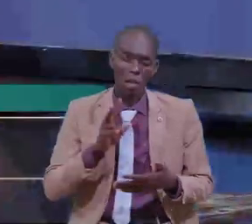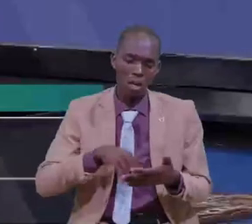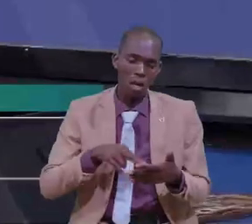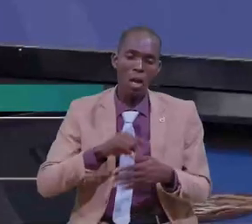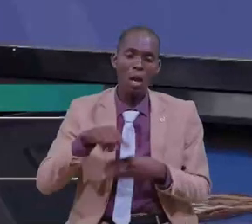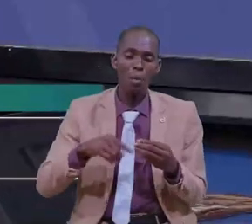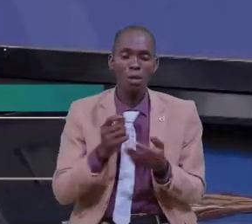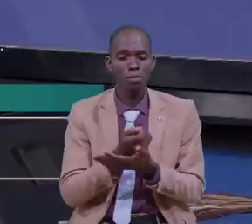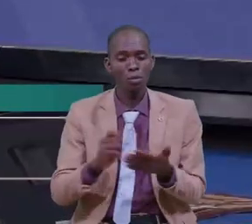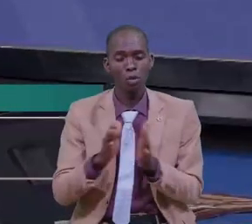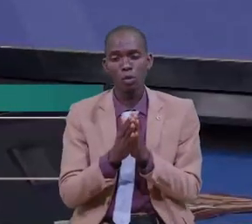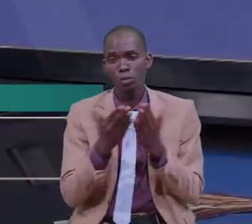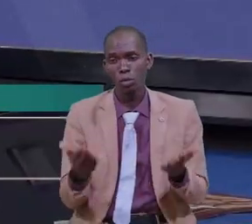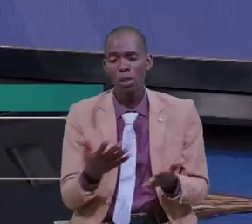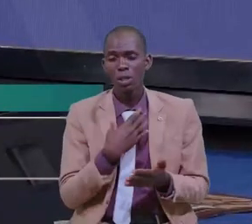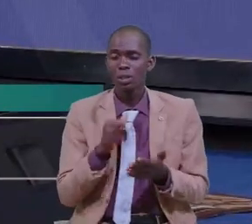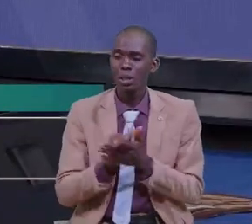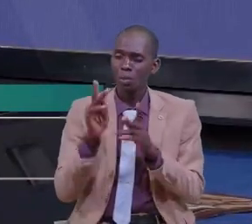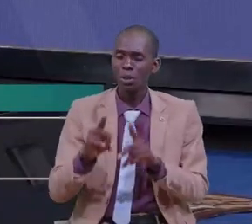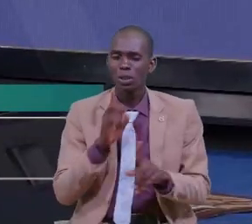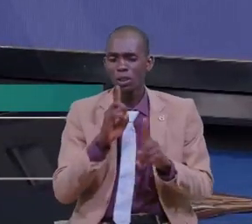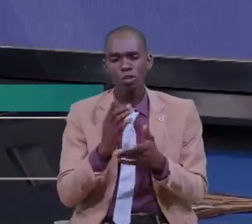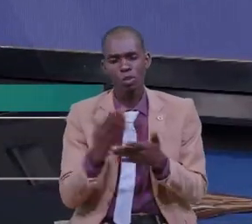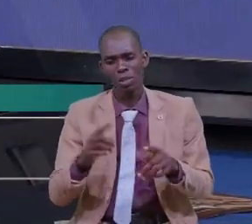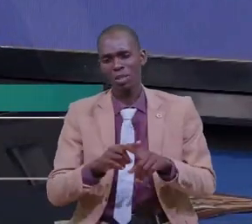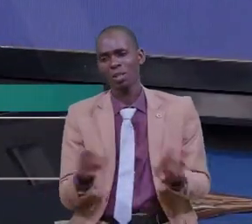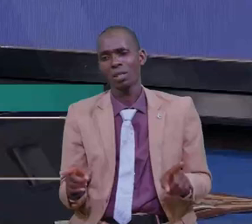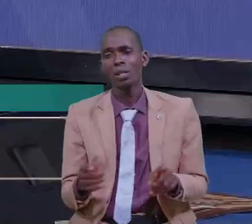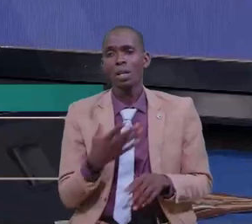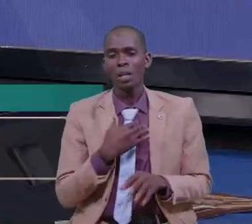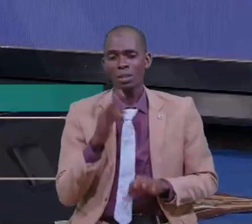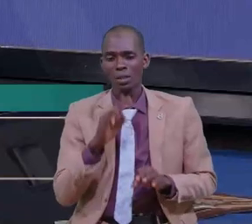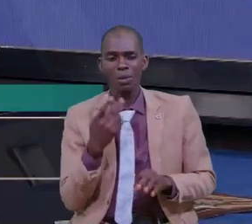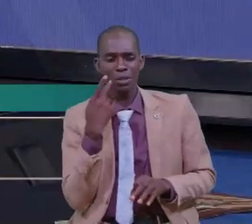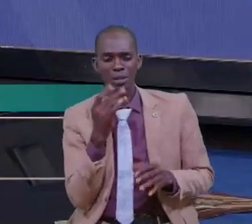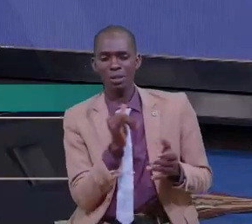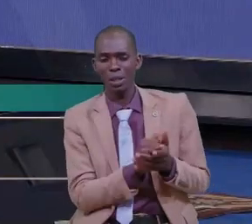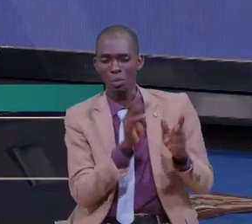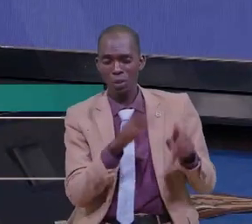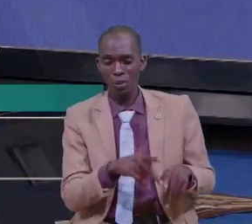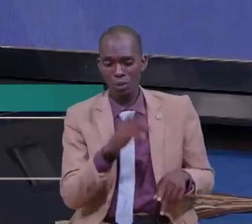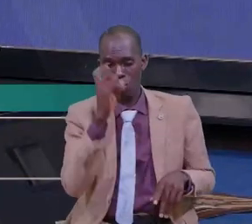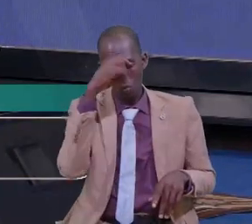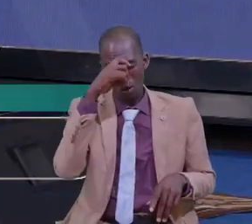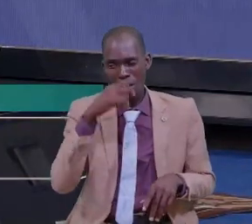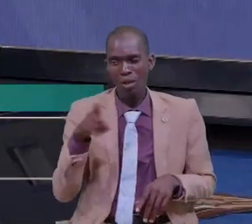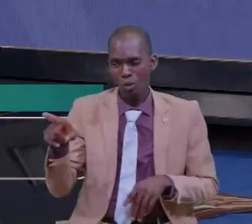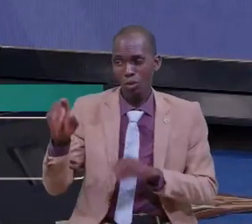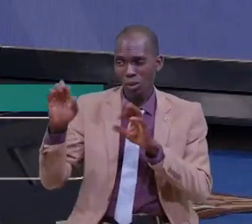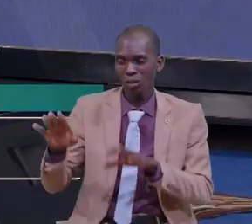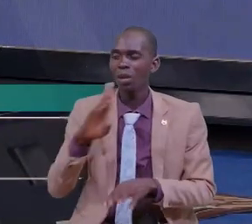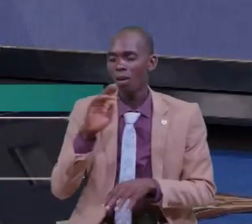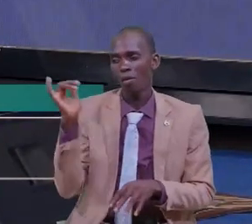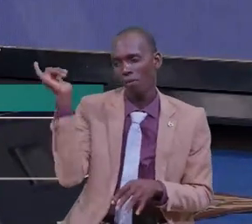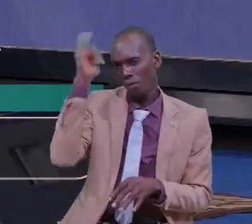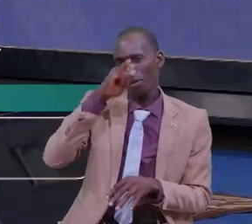j'ai lu un auteur et il a dit quelque chose de différent. Et si je le considère comme sage, je vais te considérer comme